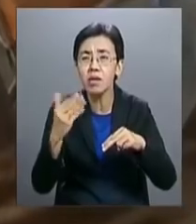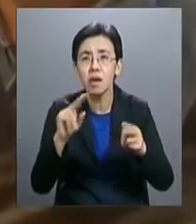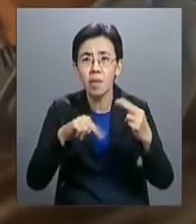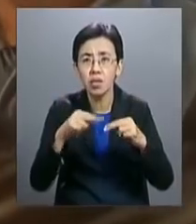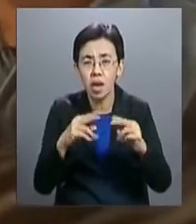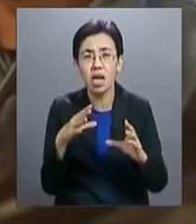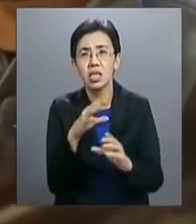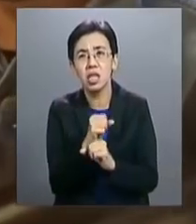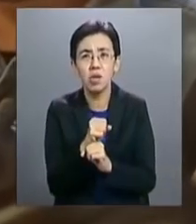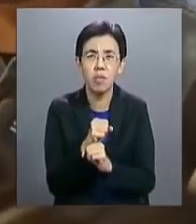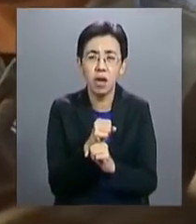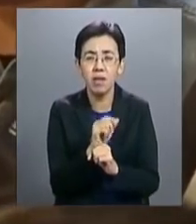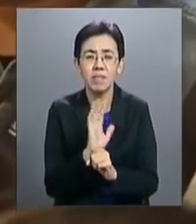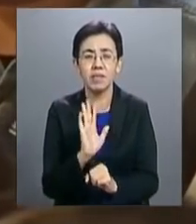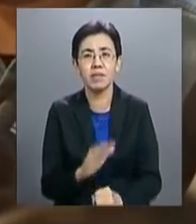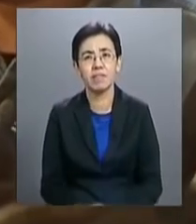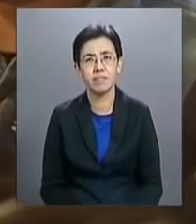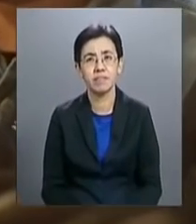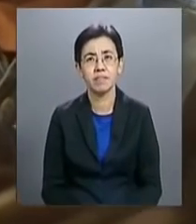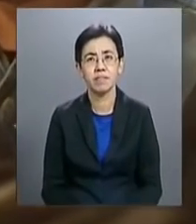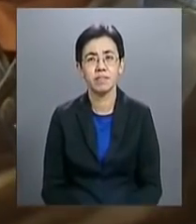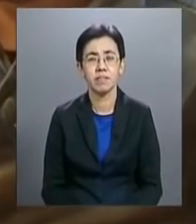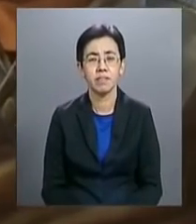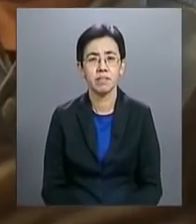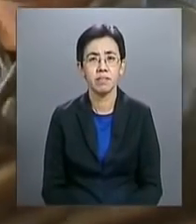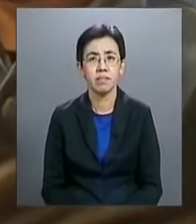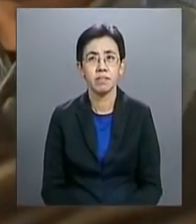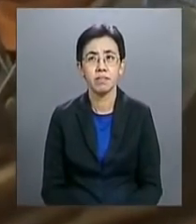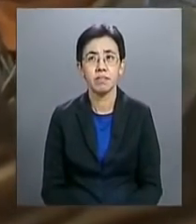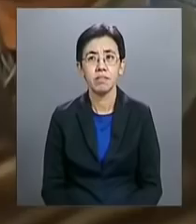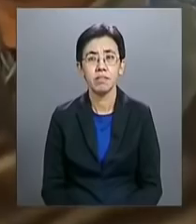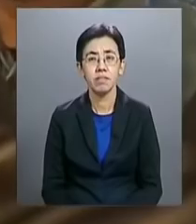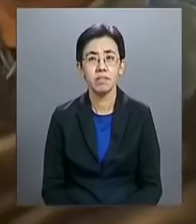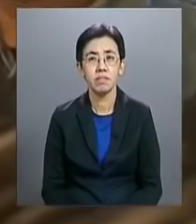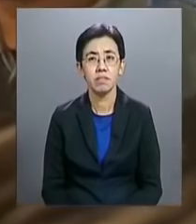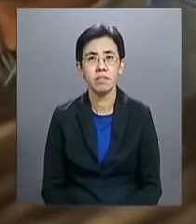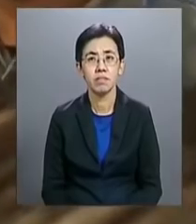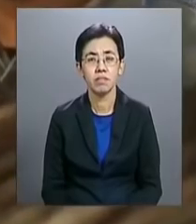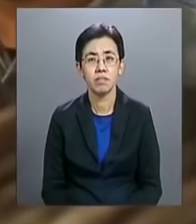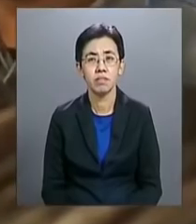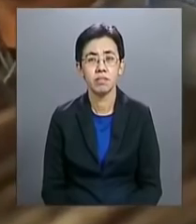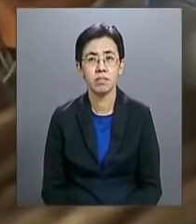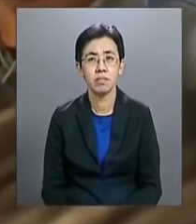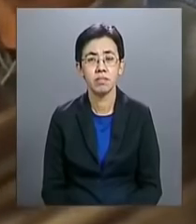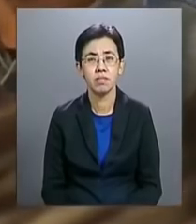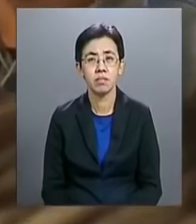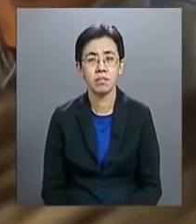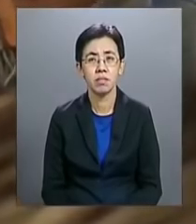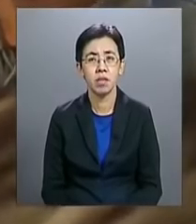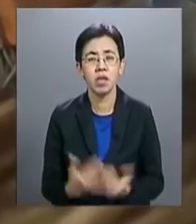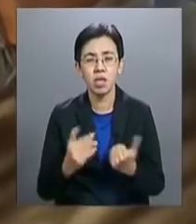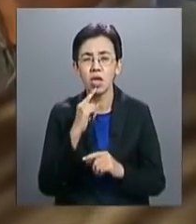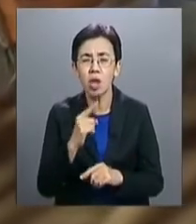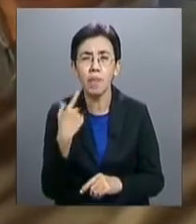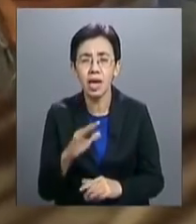ปนู่นศาลนู่นเป็นผู้สรุปนะครับ แต่เข้าข่ายไหมคะ ในชั้นนี้เรียนตรงๆยังตอบไม่ได้จริงเพ